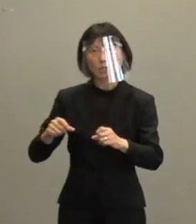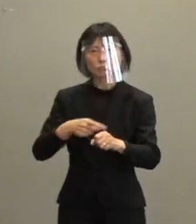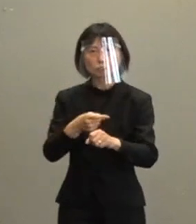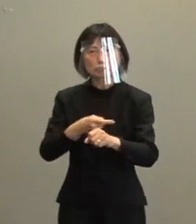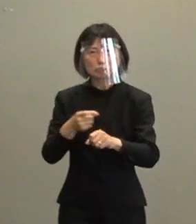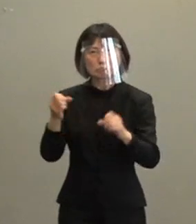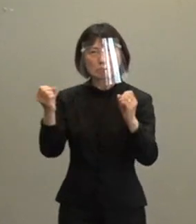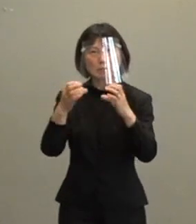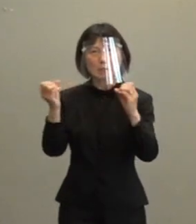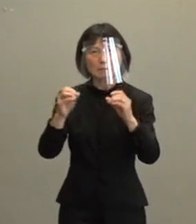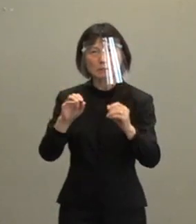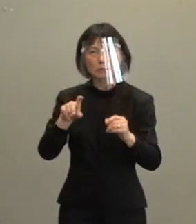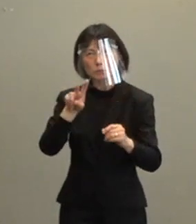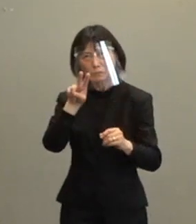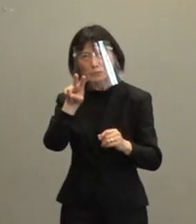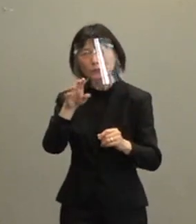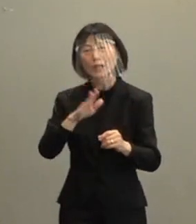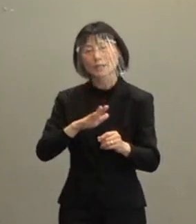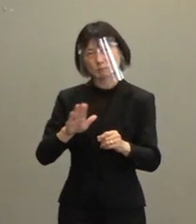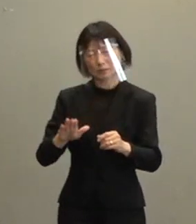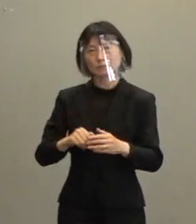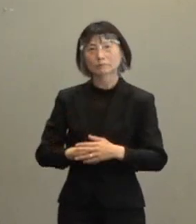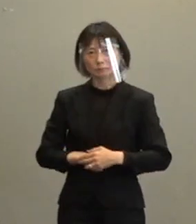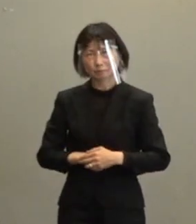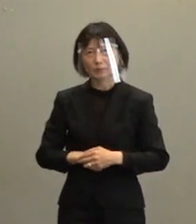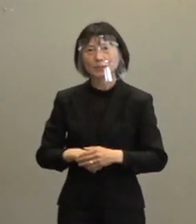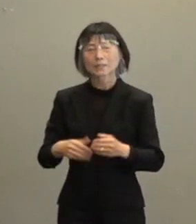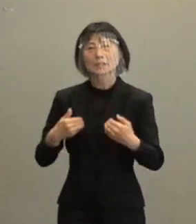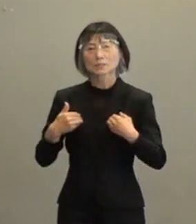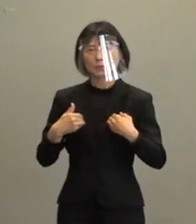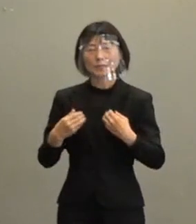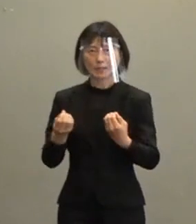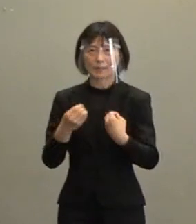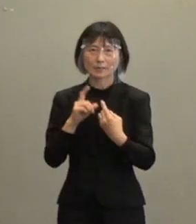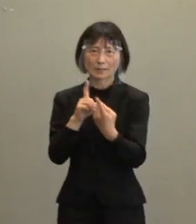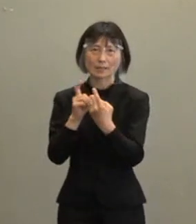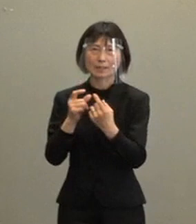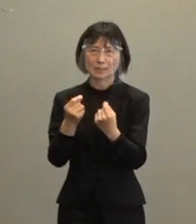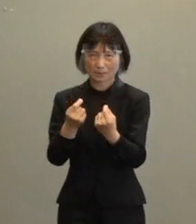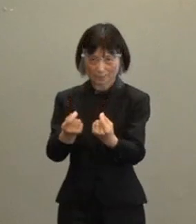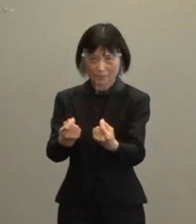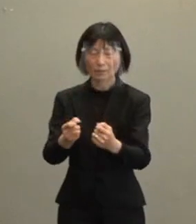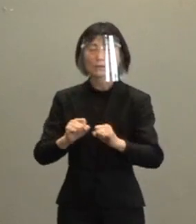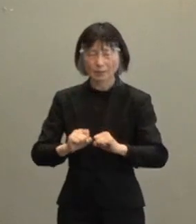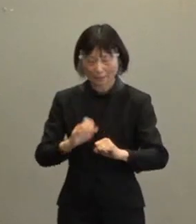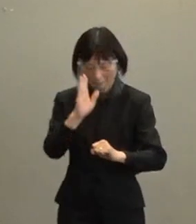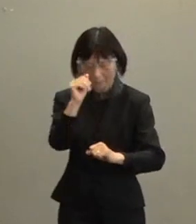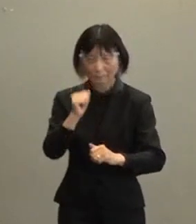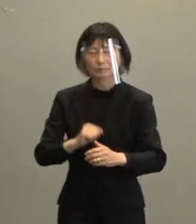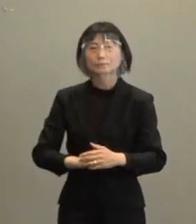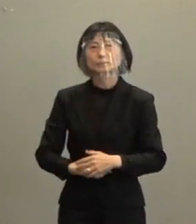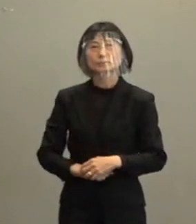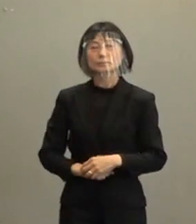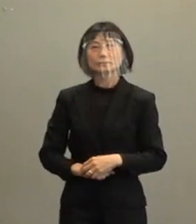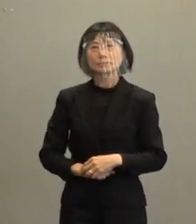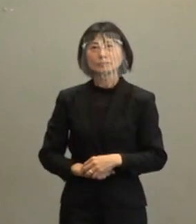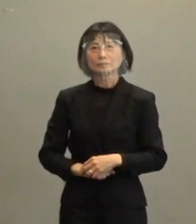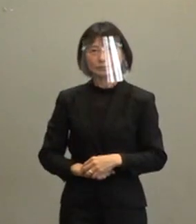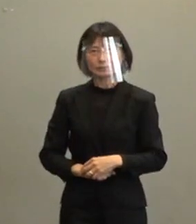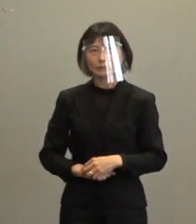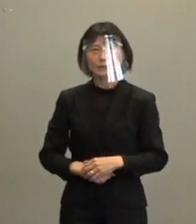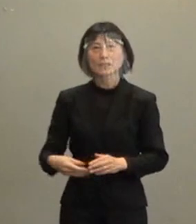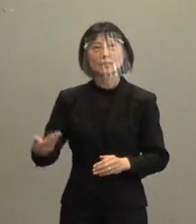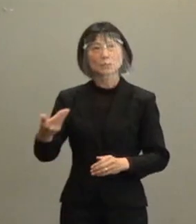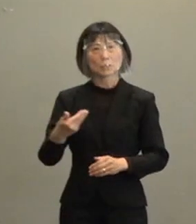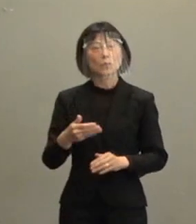ている場面が見受けられます。必要な感染防止対策の徹底は引き続きお願いをいたします。私からは以上です。 それでは質問